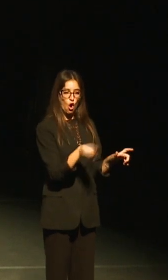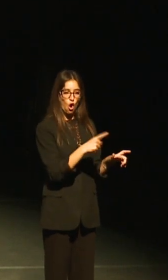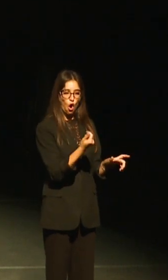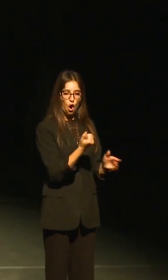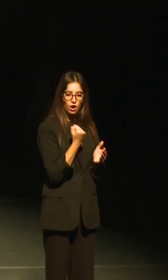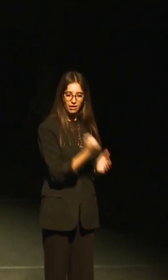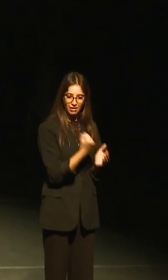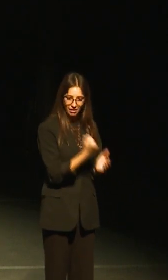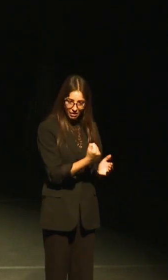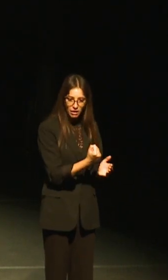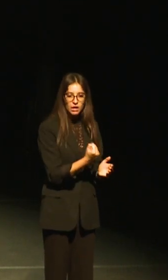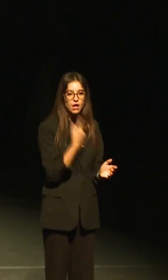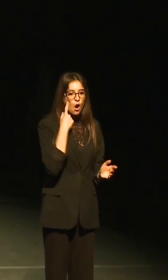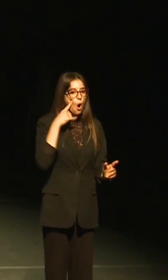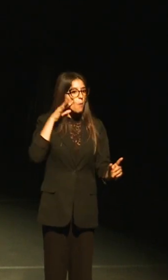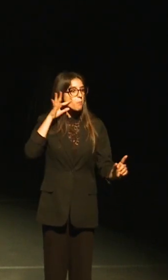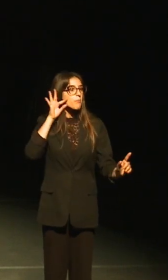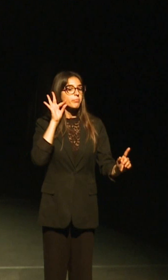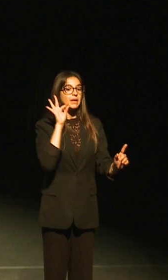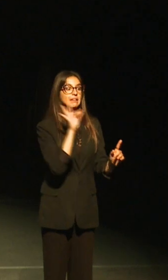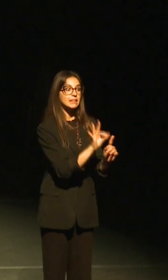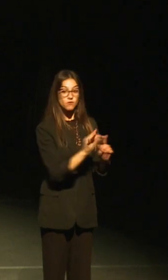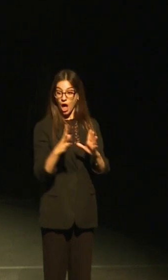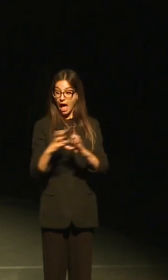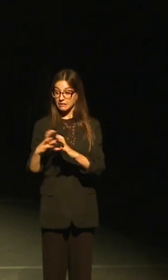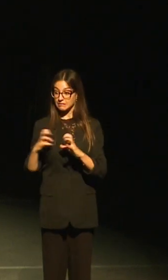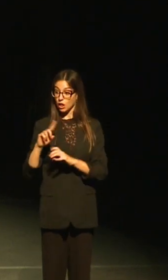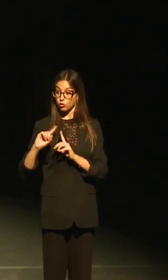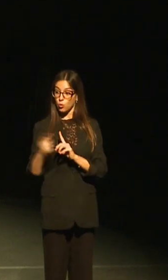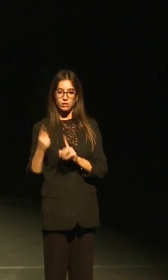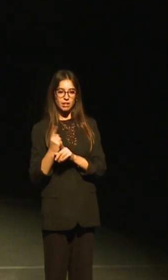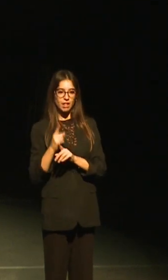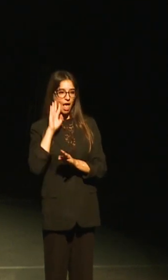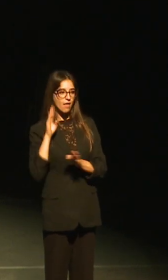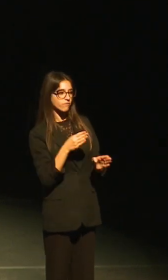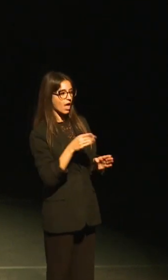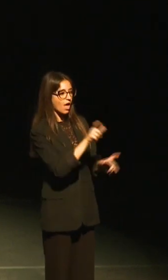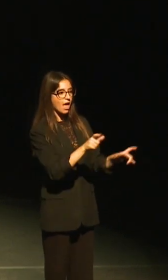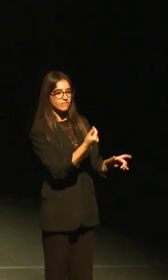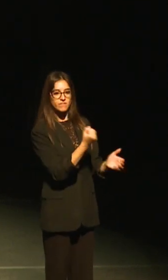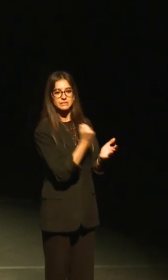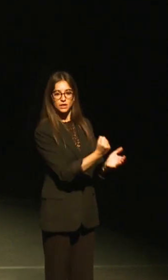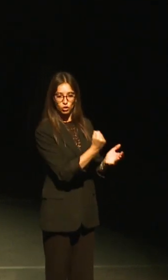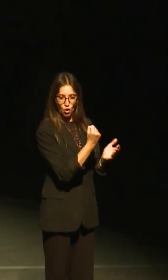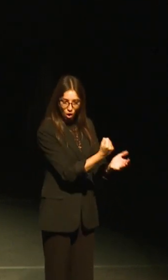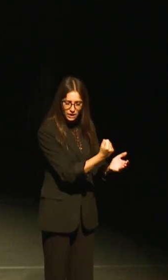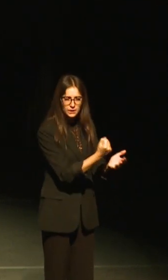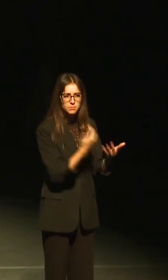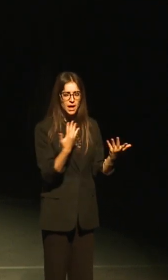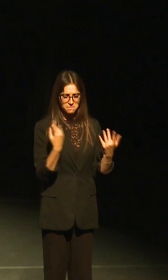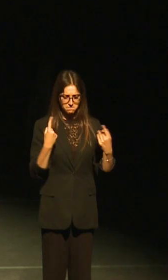Zenith a cui si dovevano rivolgere le tutte le aziende ha dimostrato che